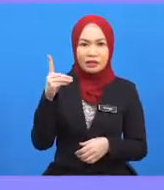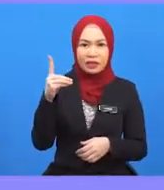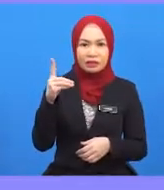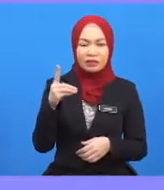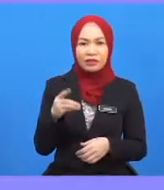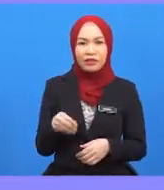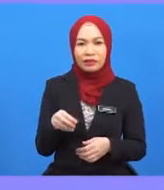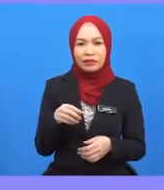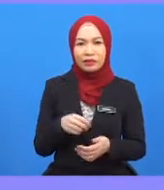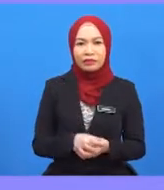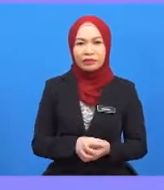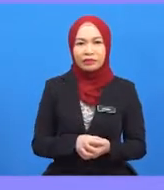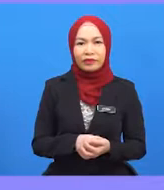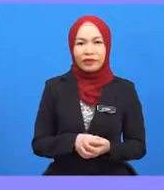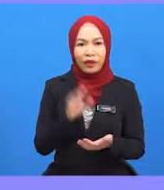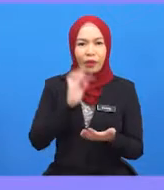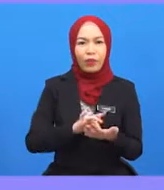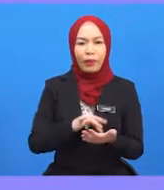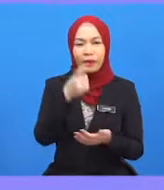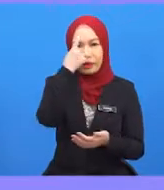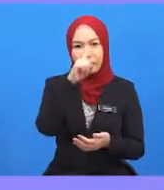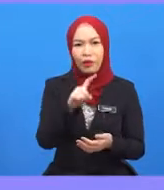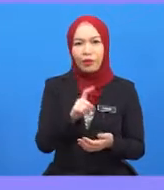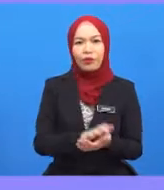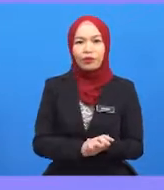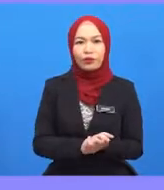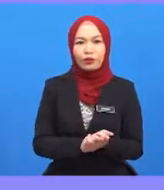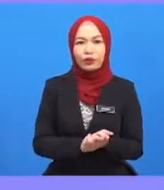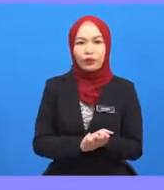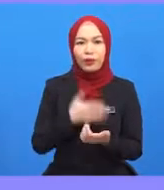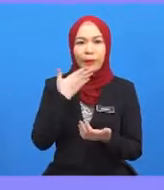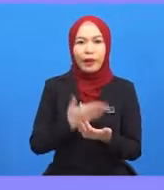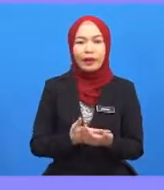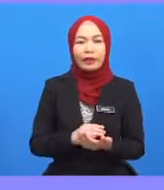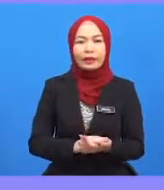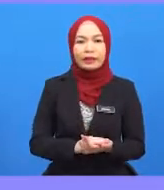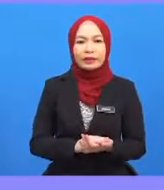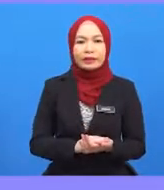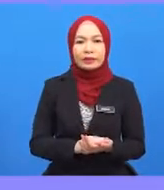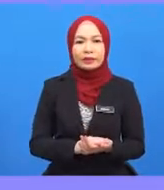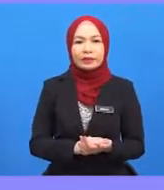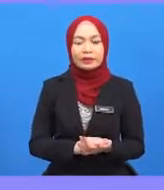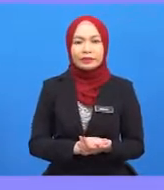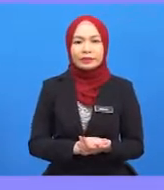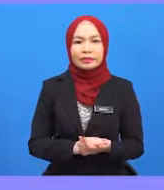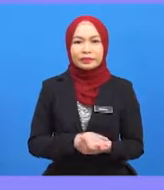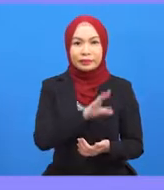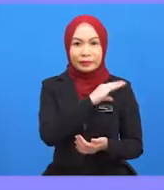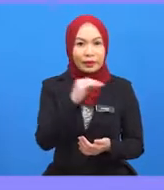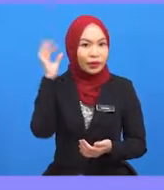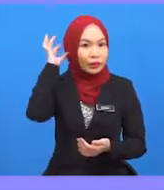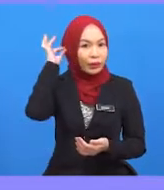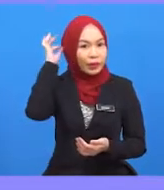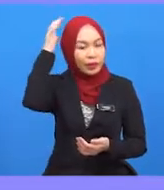Manakala bidang penjagaan rambut pula, seperti syampu, digunakan untuk menetralkan asid pada rambut